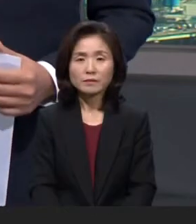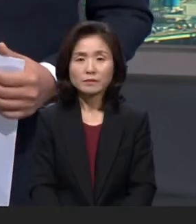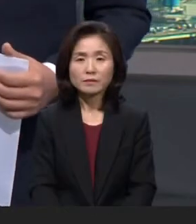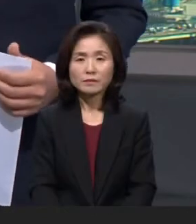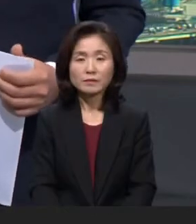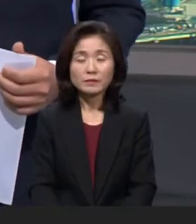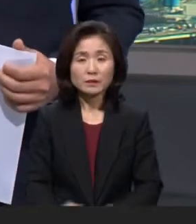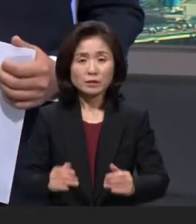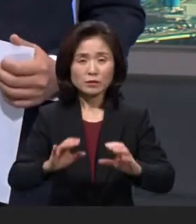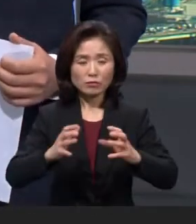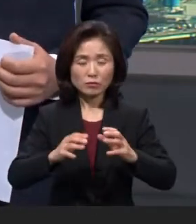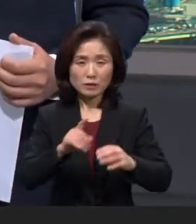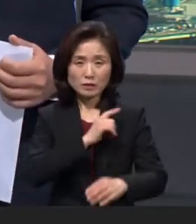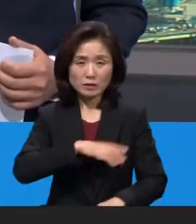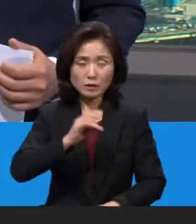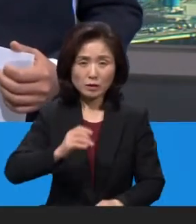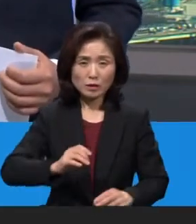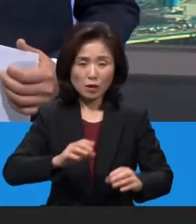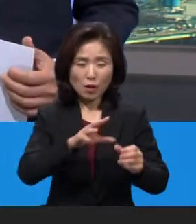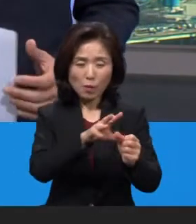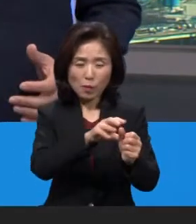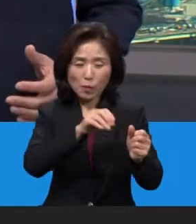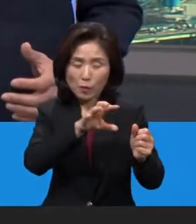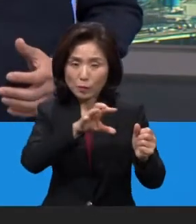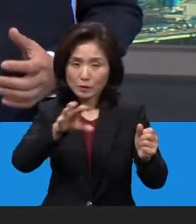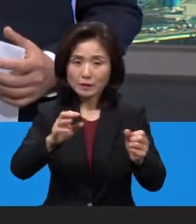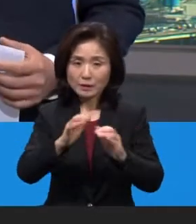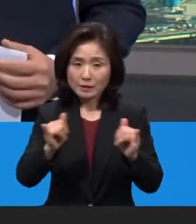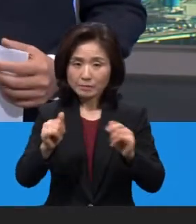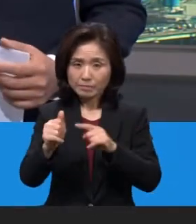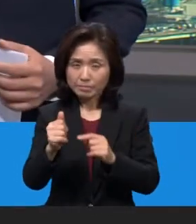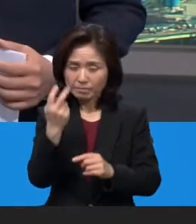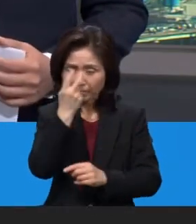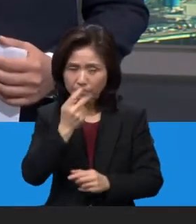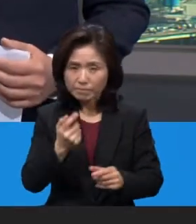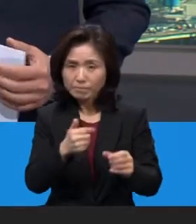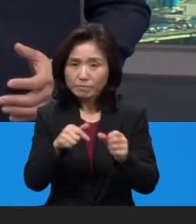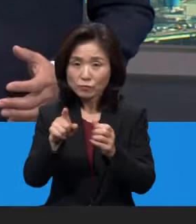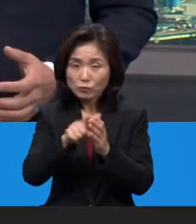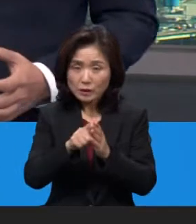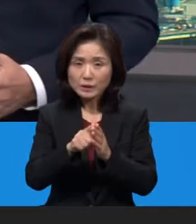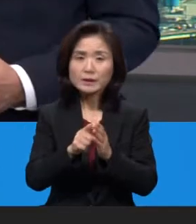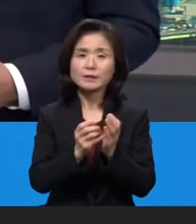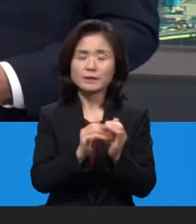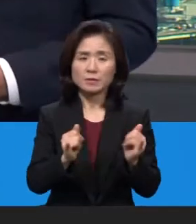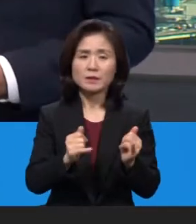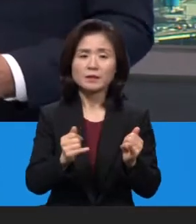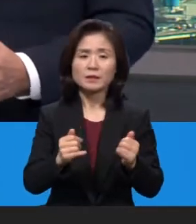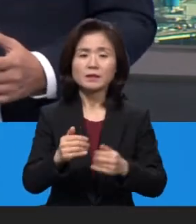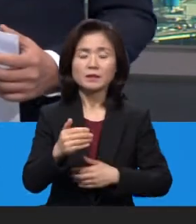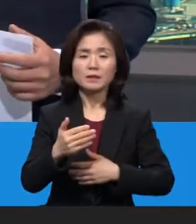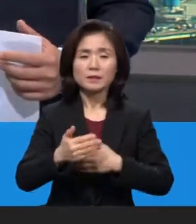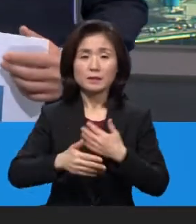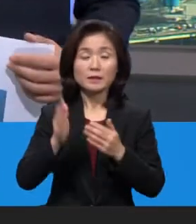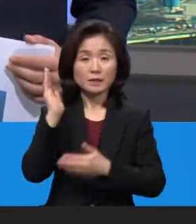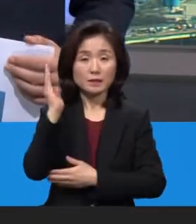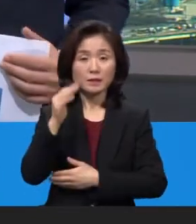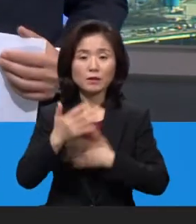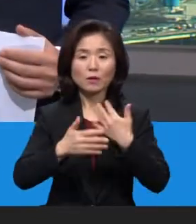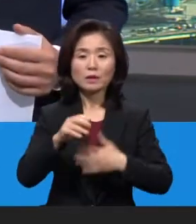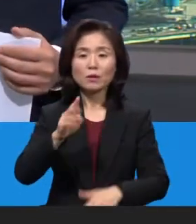인류 최초의 복제 인간과 그를 지키려는 전직 요원의 이야기, 영화 서복이 오늘